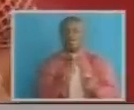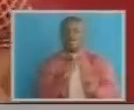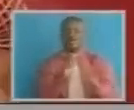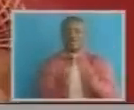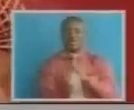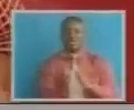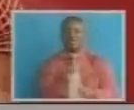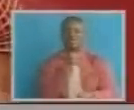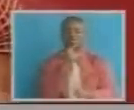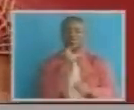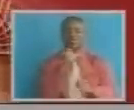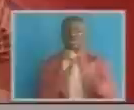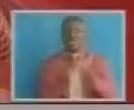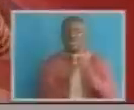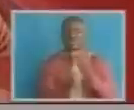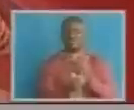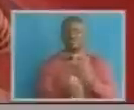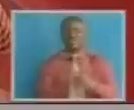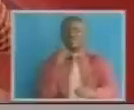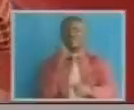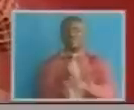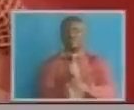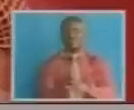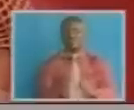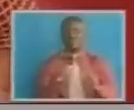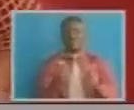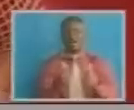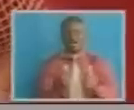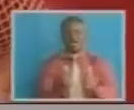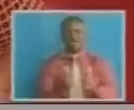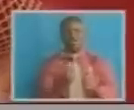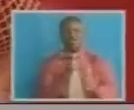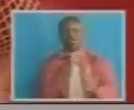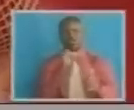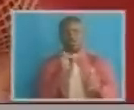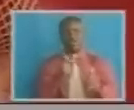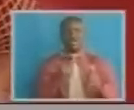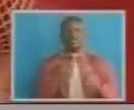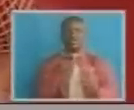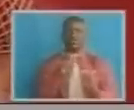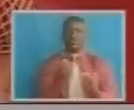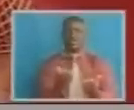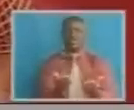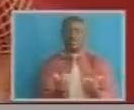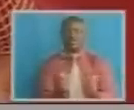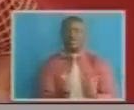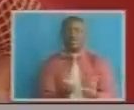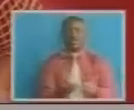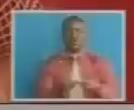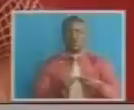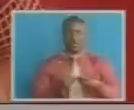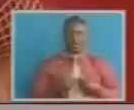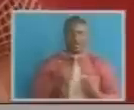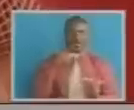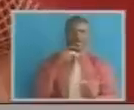lakini inaendelea kusisitiza kwamba kwa mujibu wa katiba Bado tume ya uchaguzi Ina uwezo wa kupokea maoni lakini yenyewe Ina uwezo wa kufanya